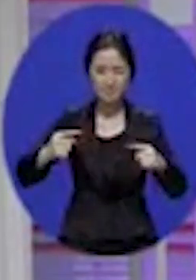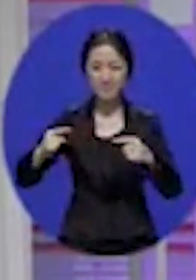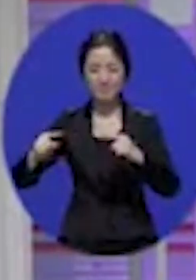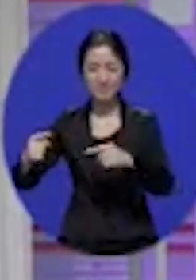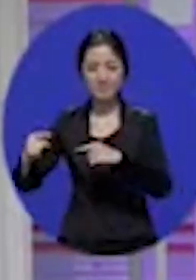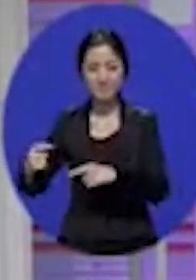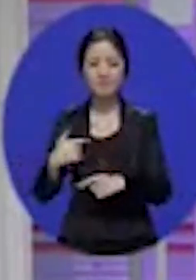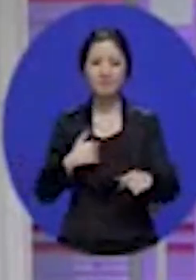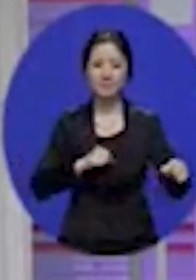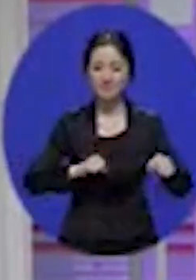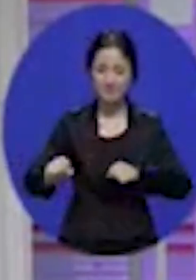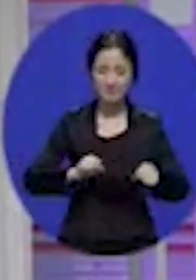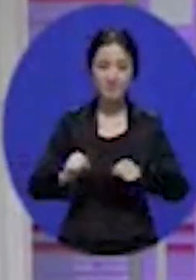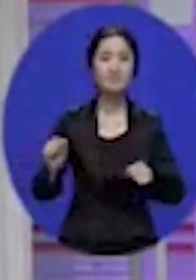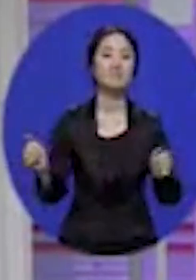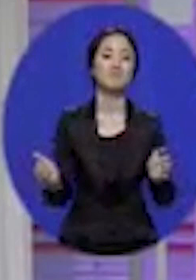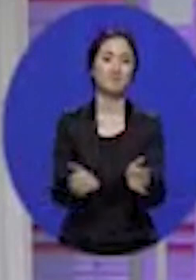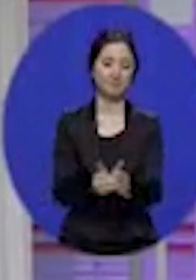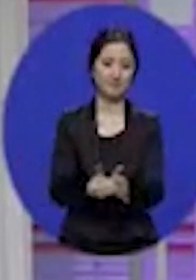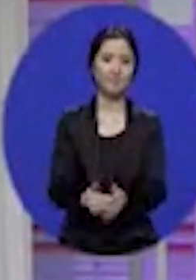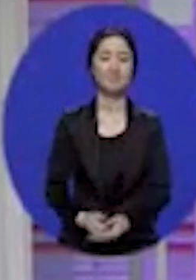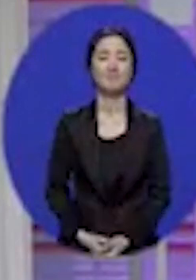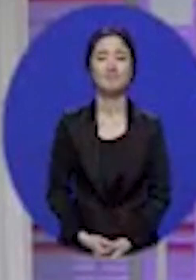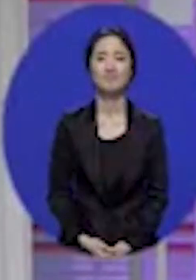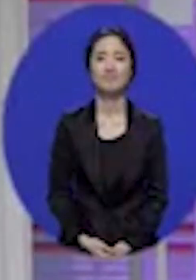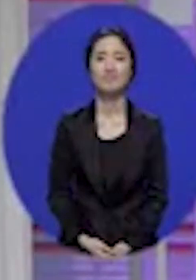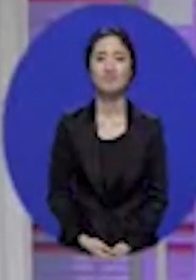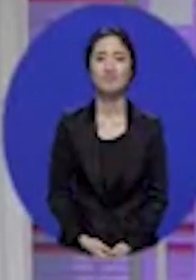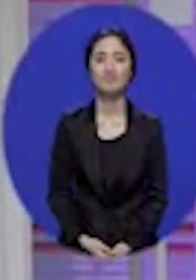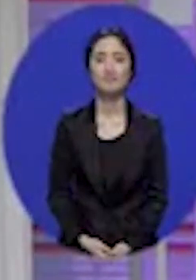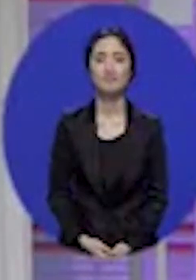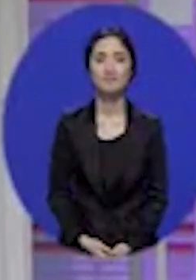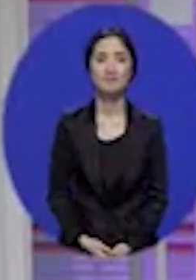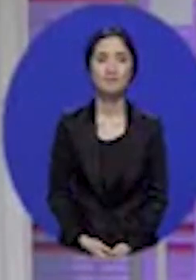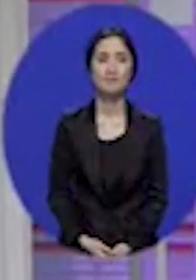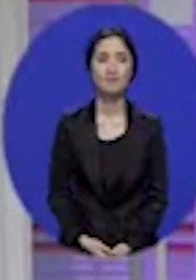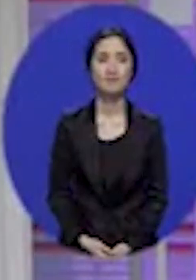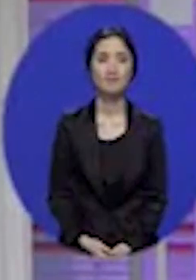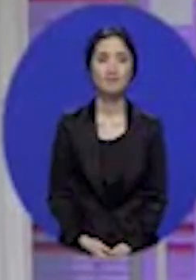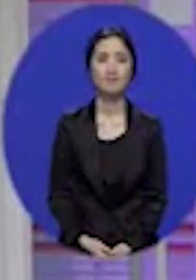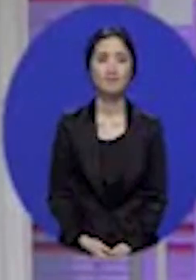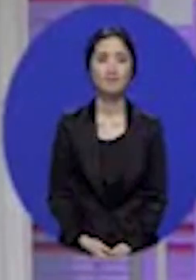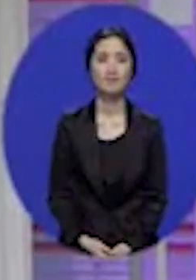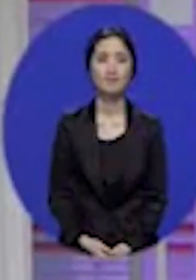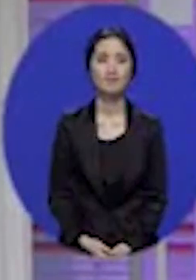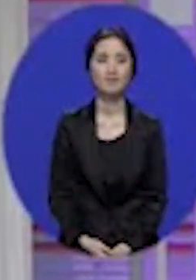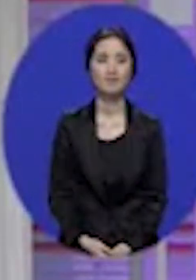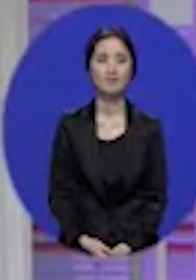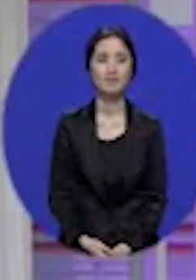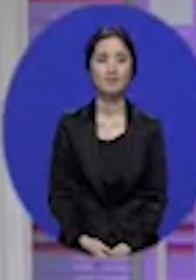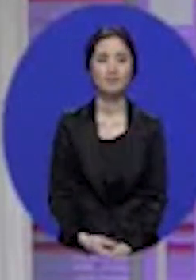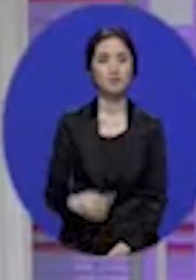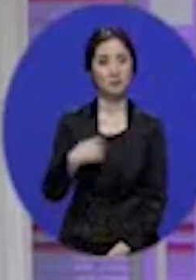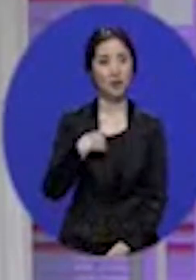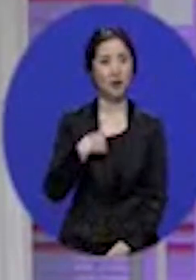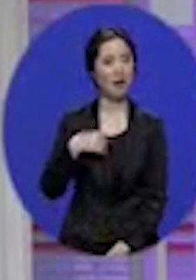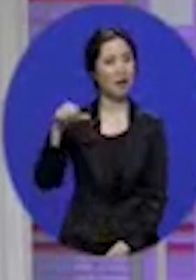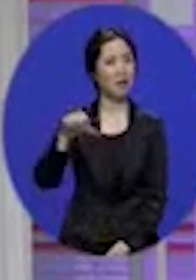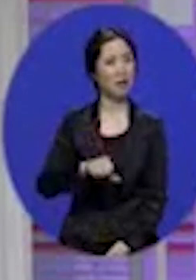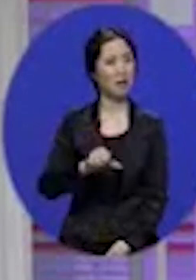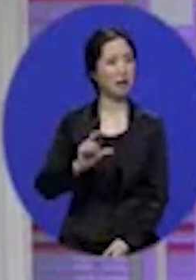아나운서 시험 보는 곳은 다 원서를 넣고 제가 시험을 본 거였습니다. 그리고 사실 저는 제가 안 될 거란 생각을 거의 못 했던 것